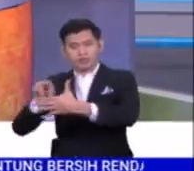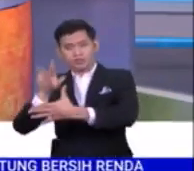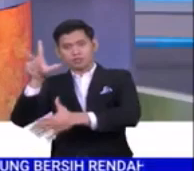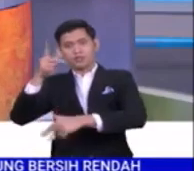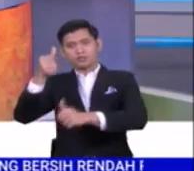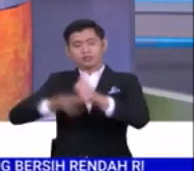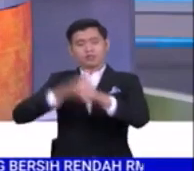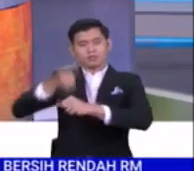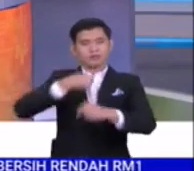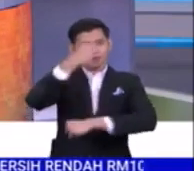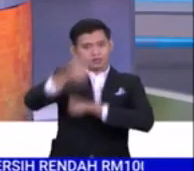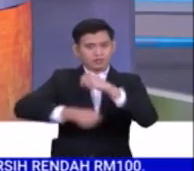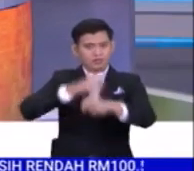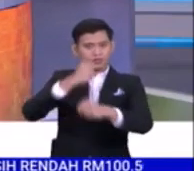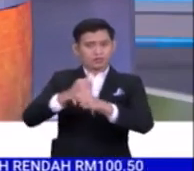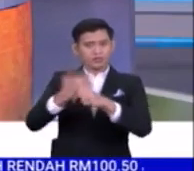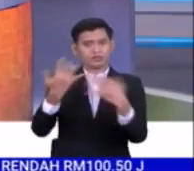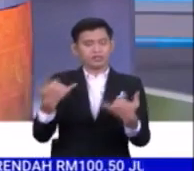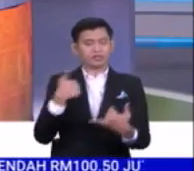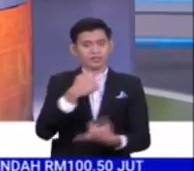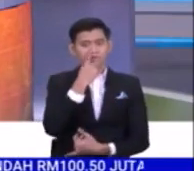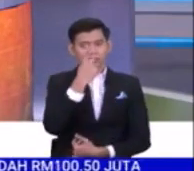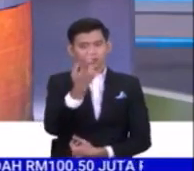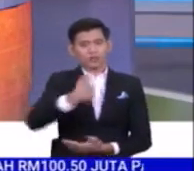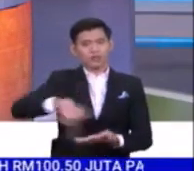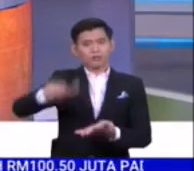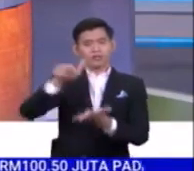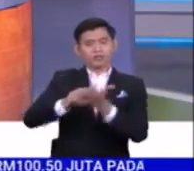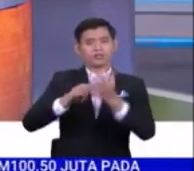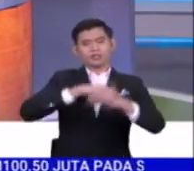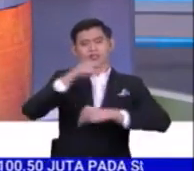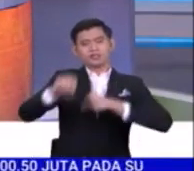tahun. Ikuti laporan disediakan wartawan Taufik Salimin.